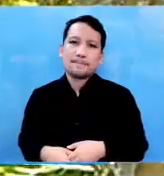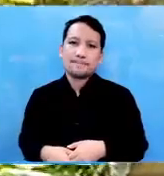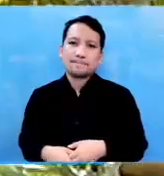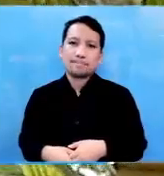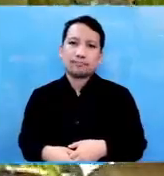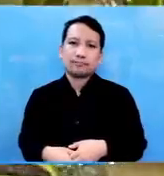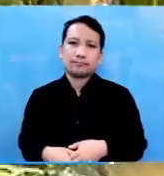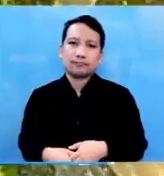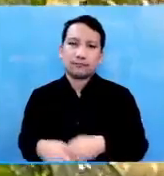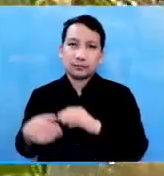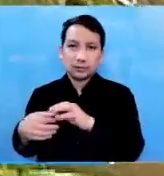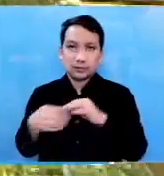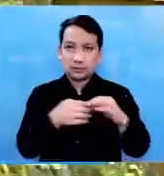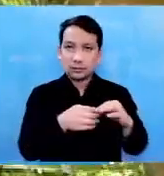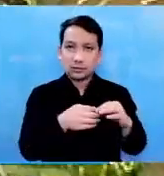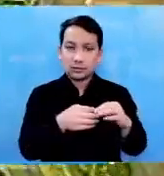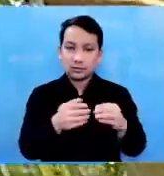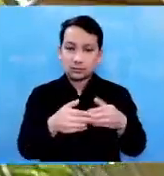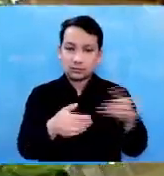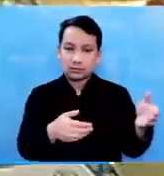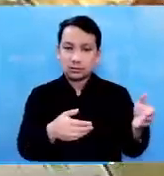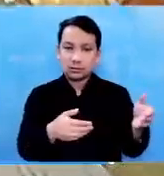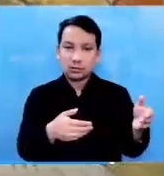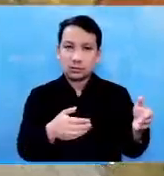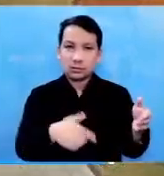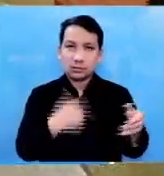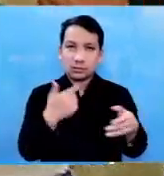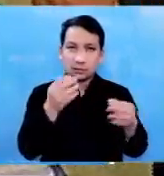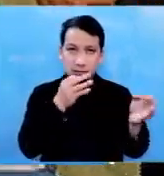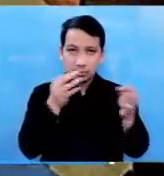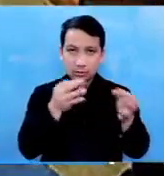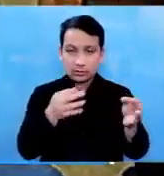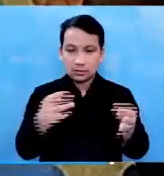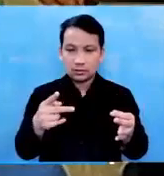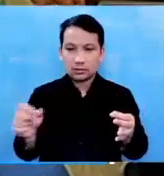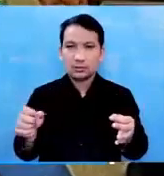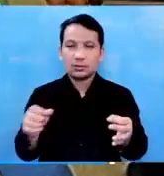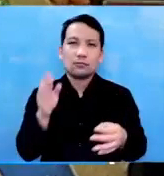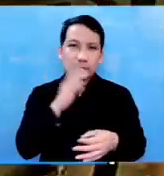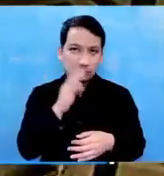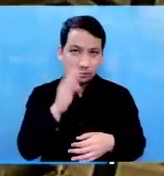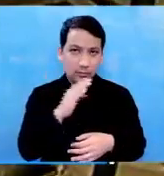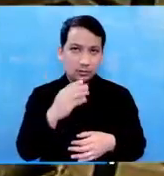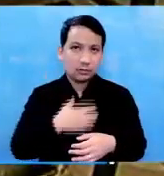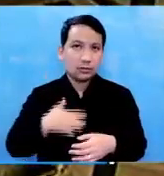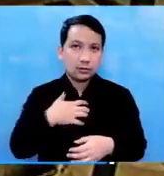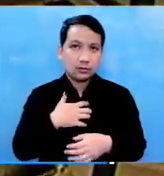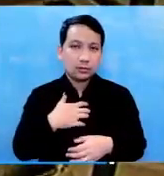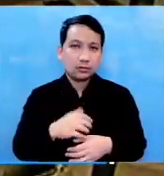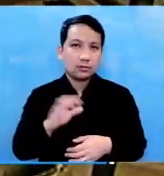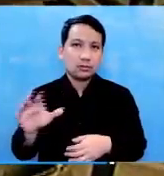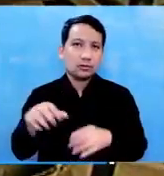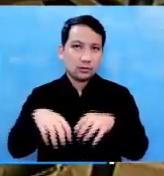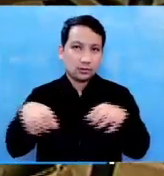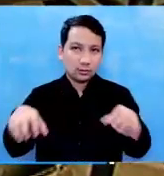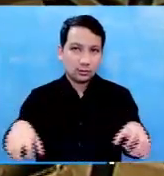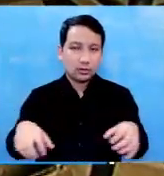Pero ang difference po nito, yung shabu lab ni Nungkom, mabaho po, nagre-reklamo ang mga